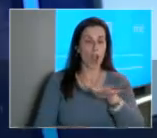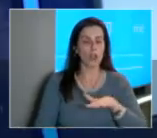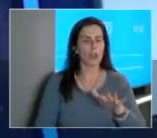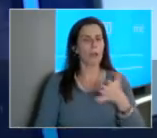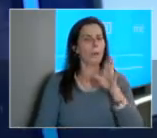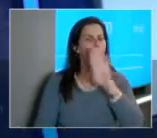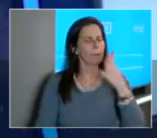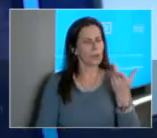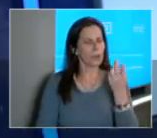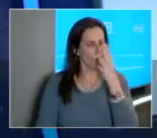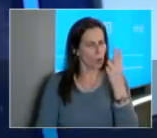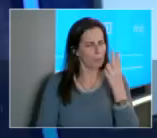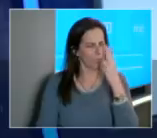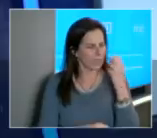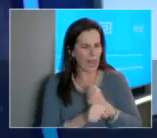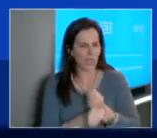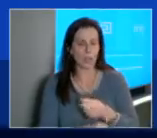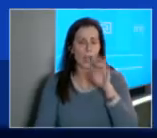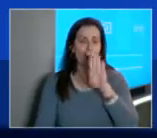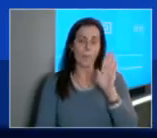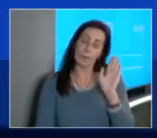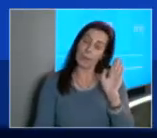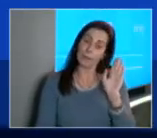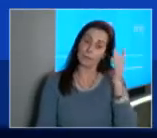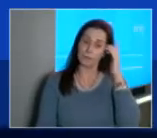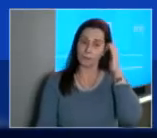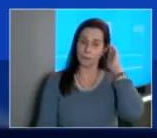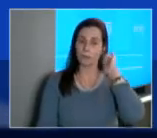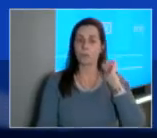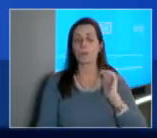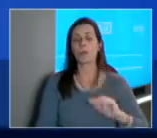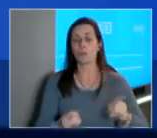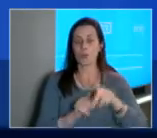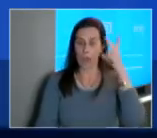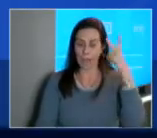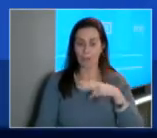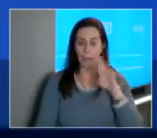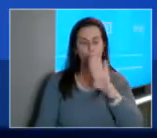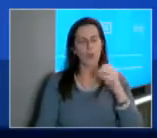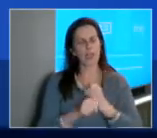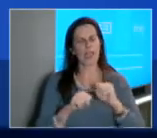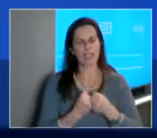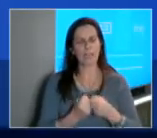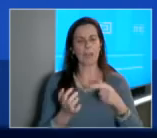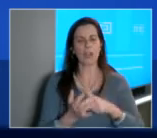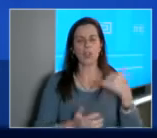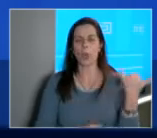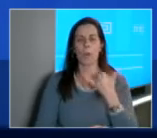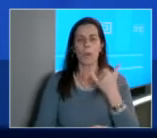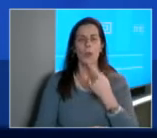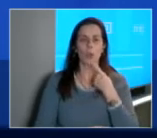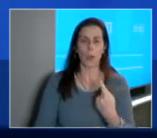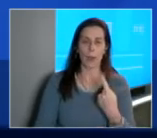מה הוא עושה? מכבה שריפות? כן, אני חושב הוא גם, בראייה שלי הפרשנית, הוא גם עושה לעצמו נזק, מכיוון שכל פעם אנחנו מדברים